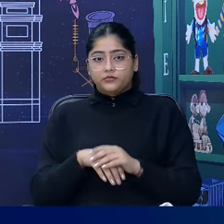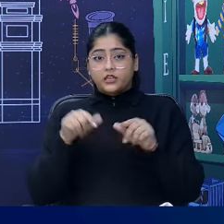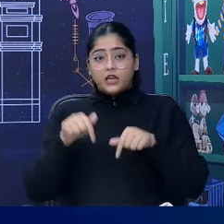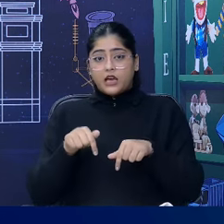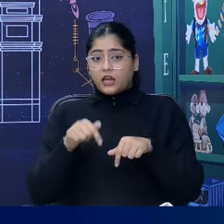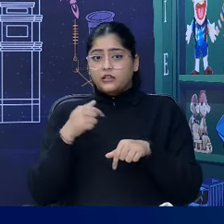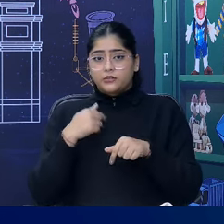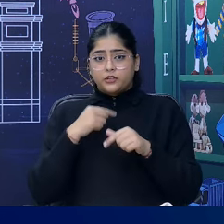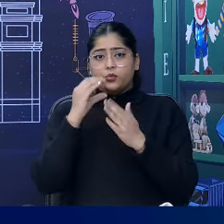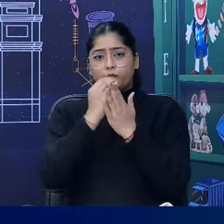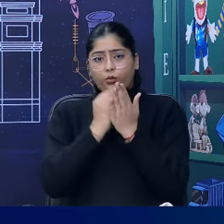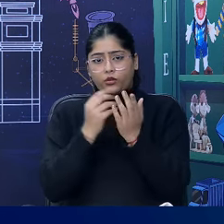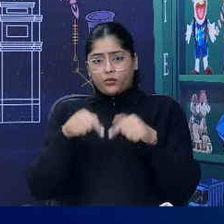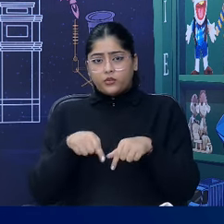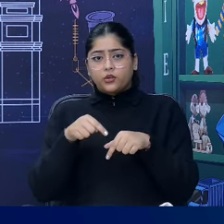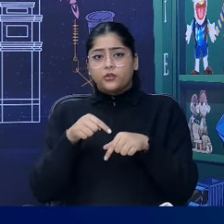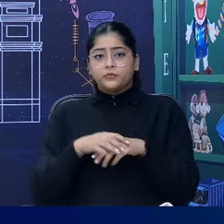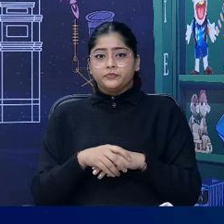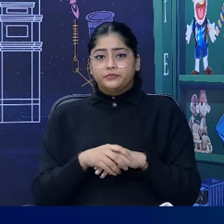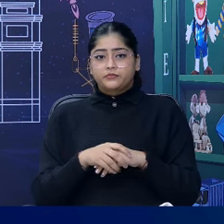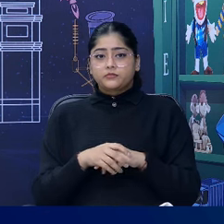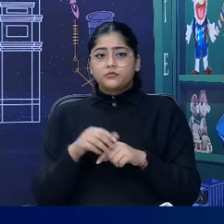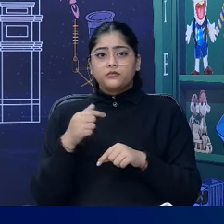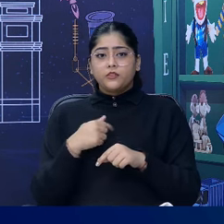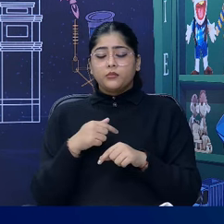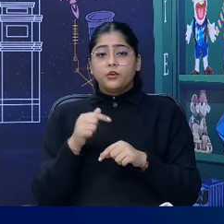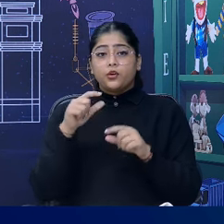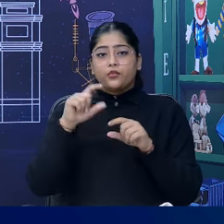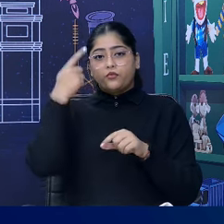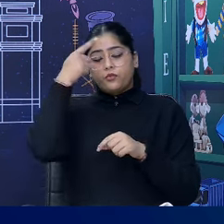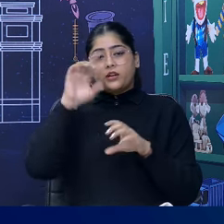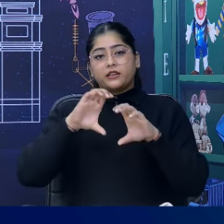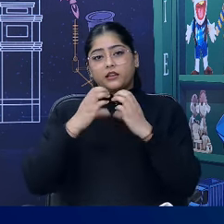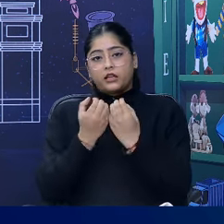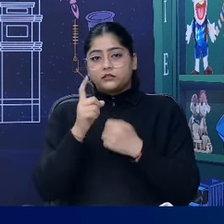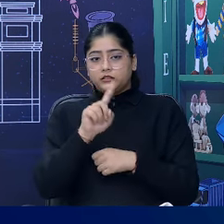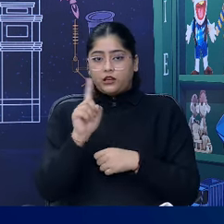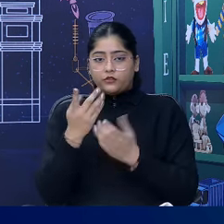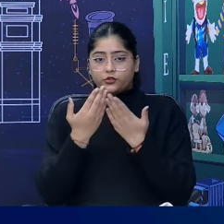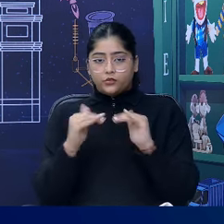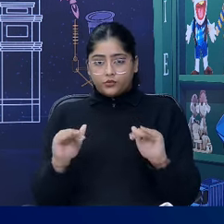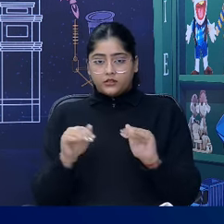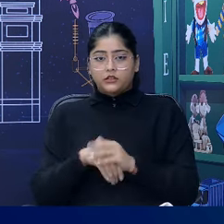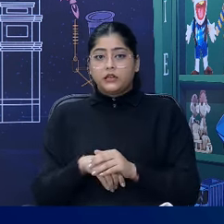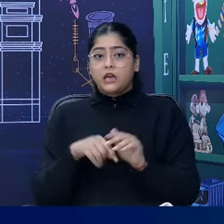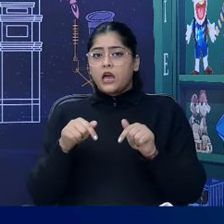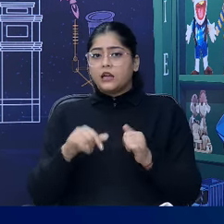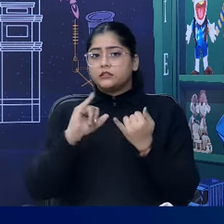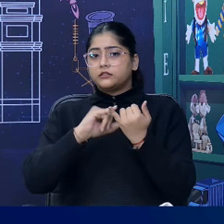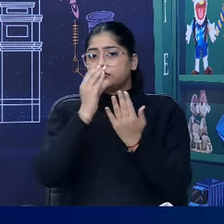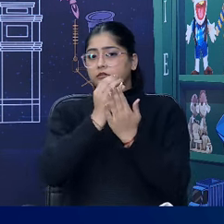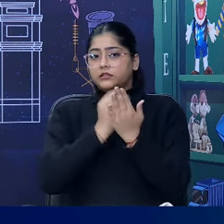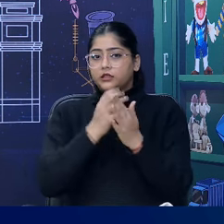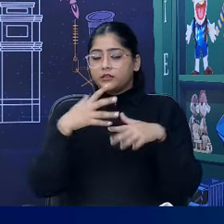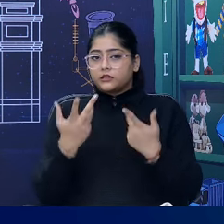जो सेशन हम आपके लिए लेकर आए हैं वो हमारे क्लास 11 के स्टूडेंट्स के लिए है और जो सब्जेक्ट हमने लिया है दैट